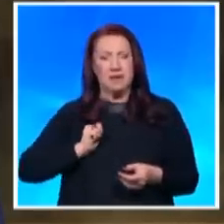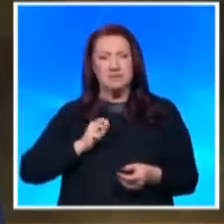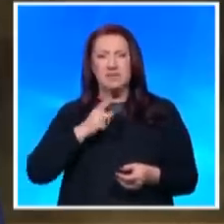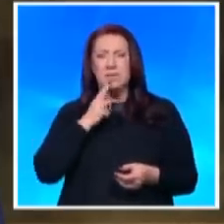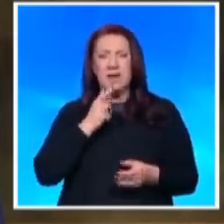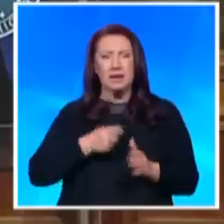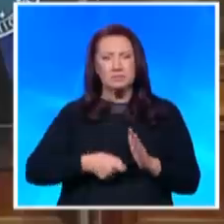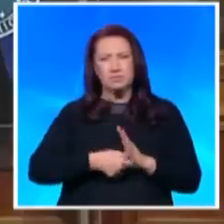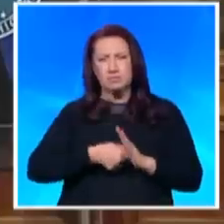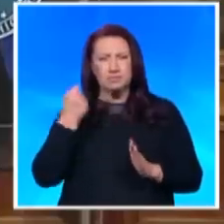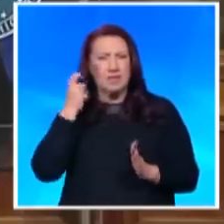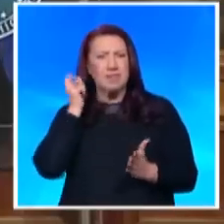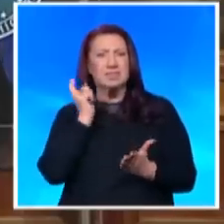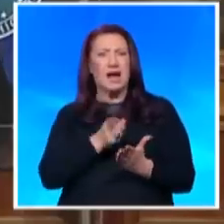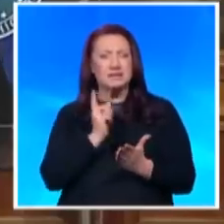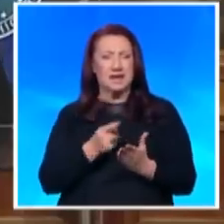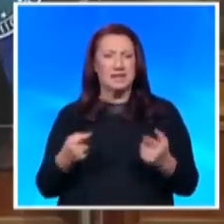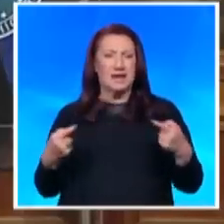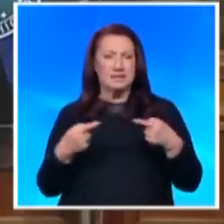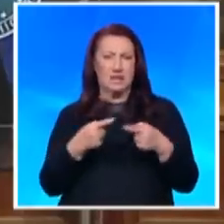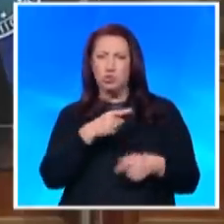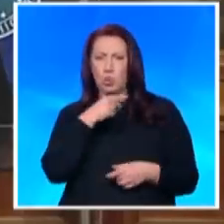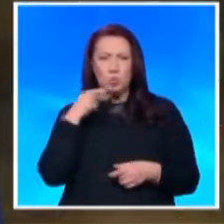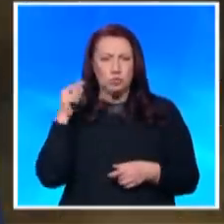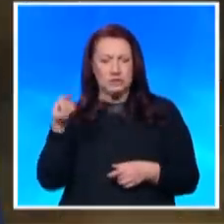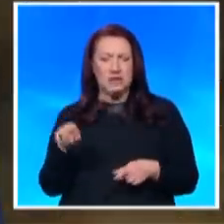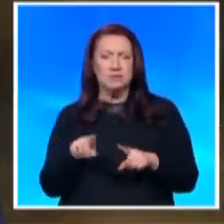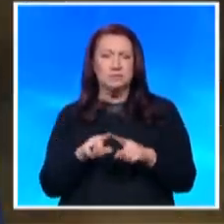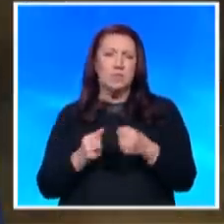и да подкрепя мира, но когато той е справедлив мир.